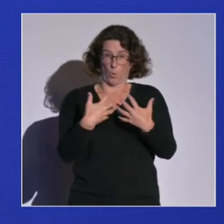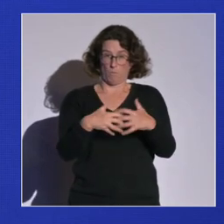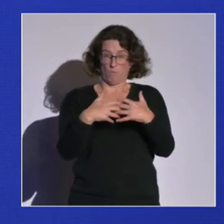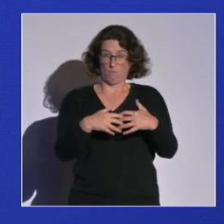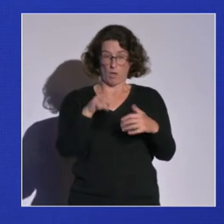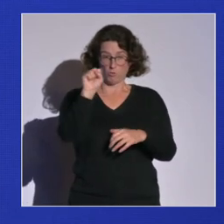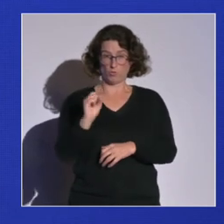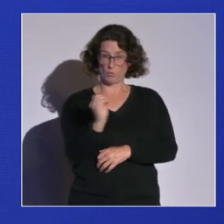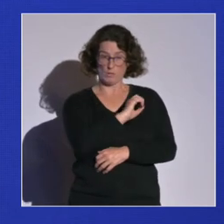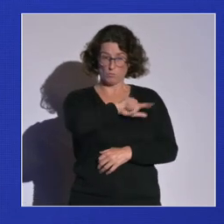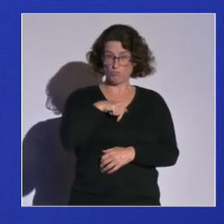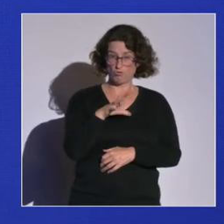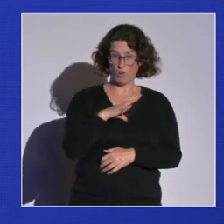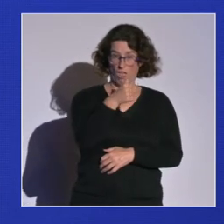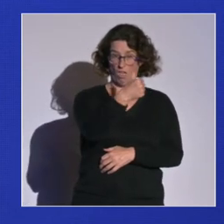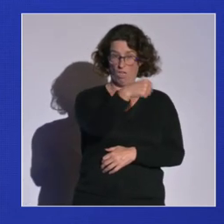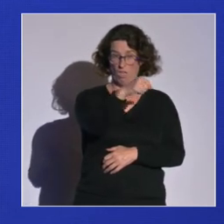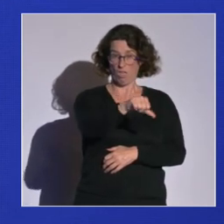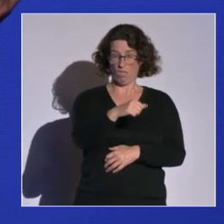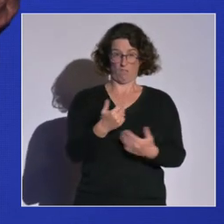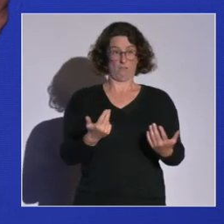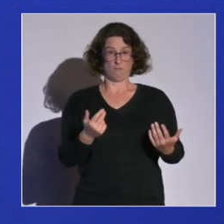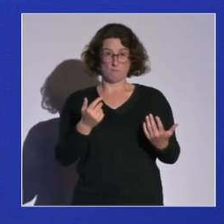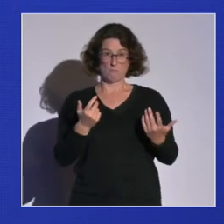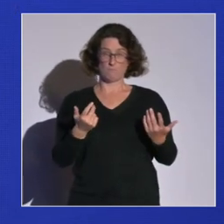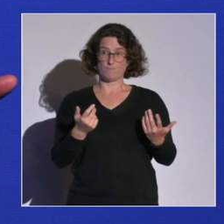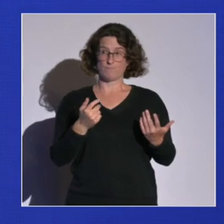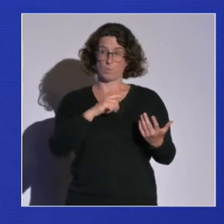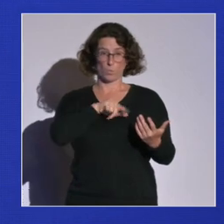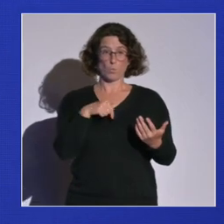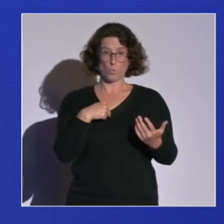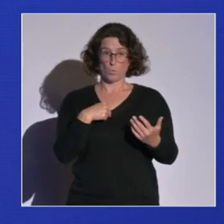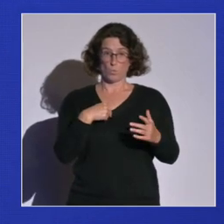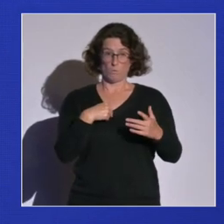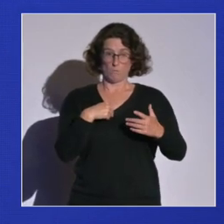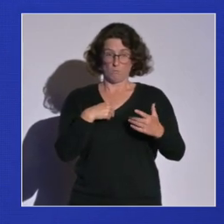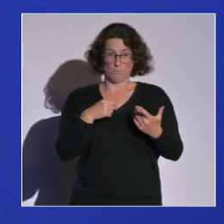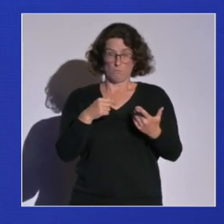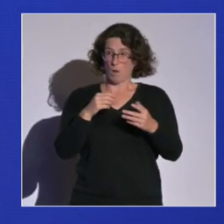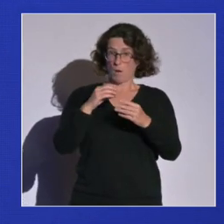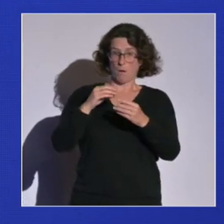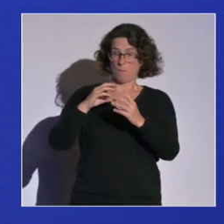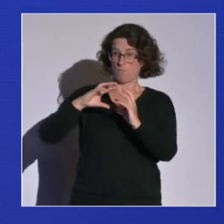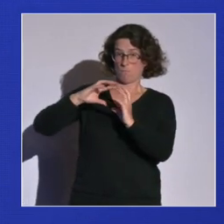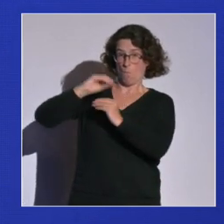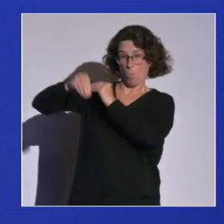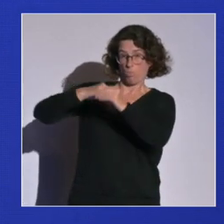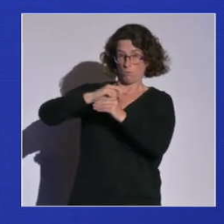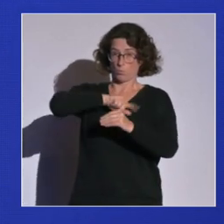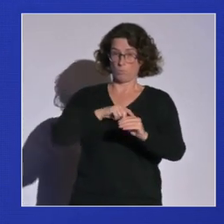nous qui avons été le les Foreurs de la planète un appareil de forage